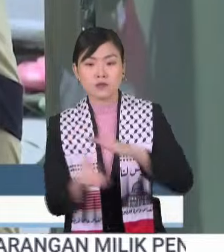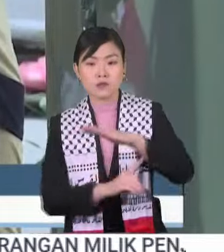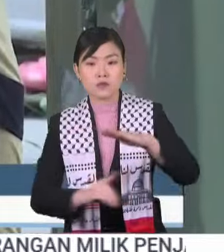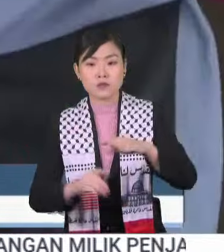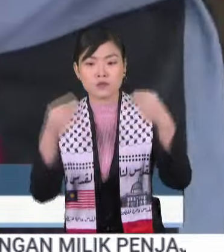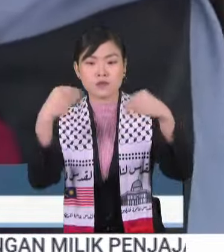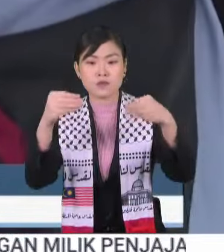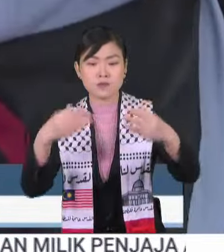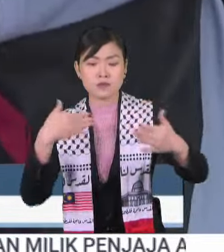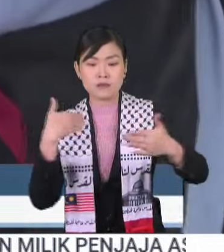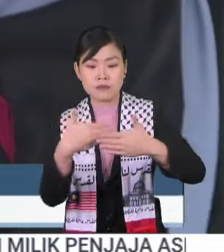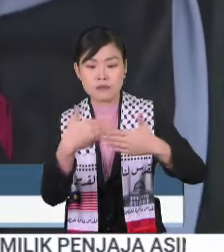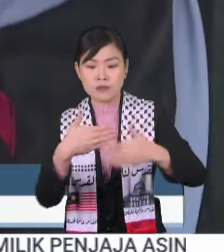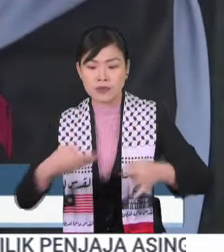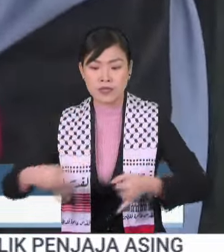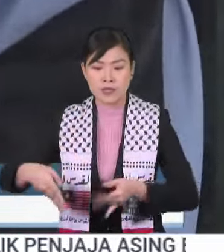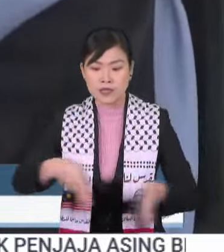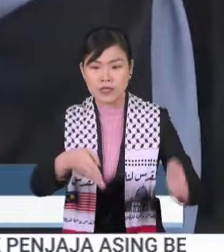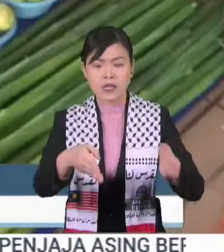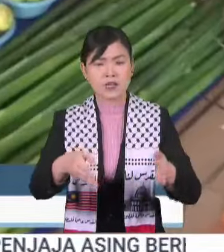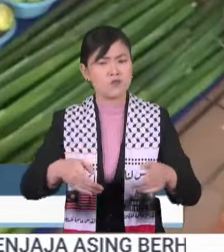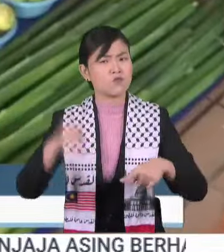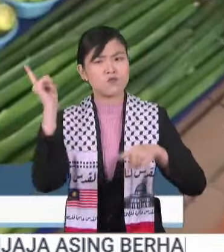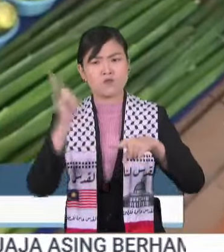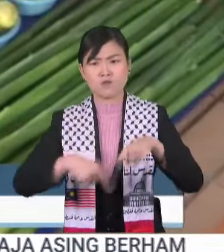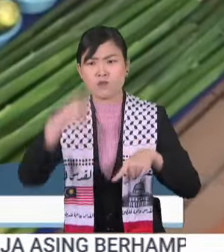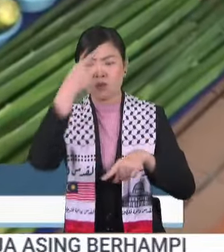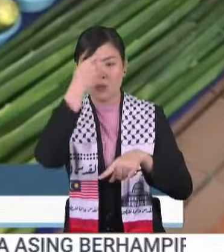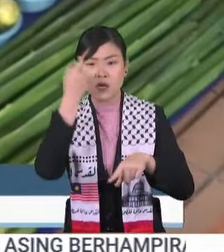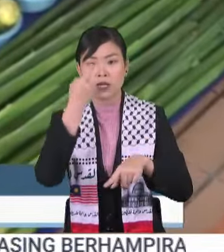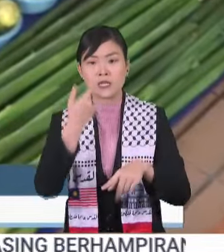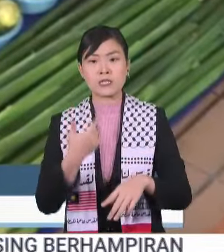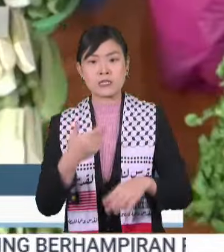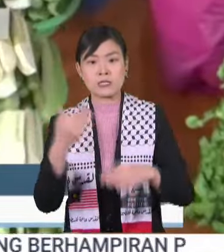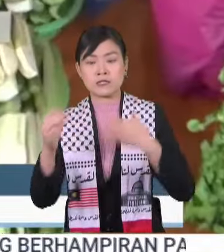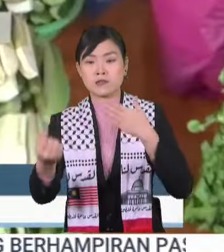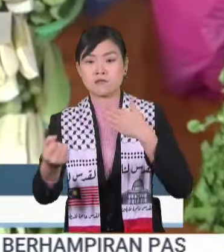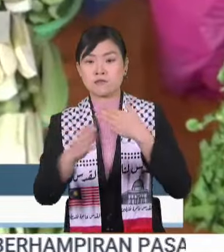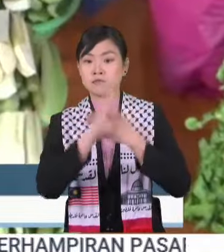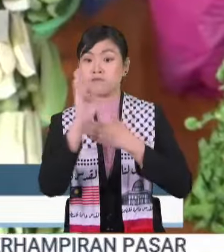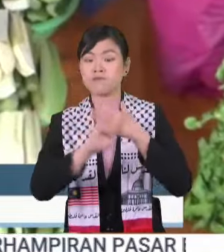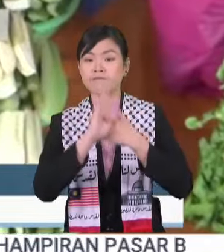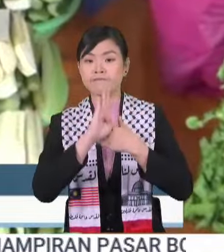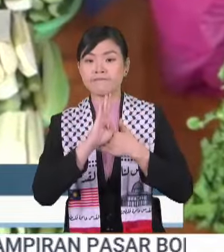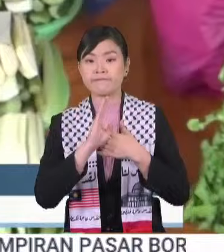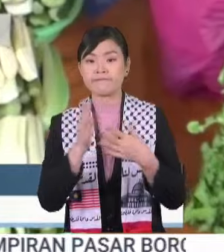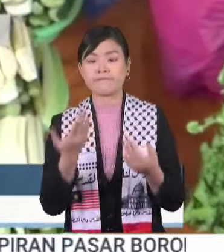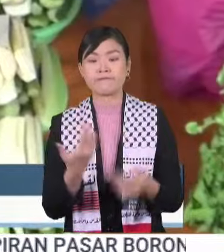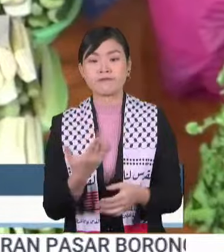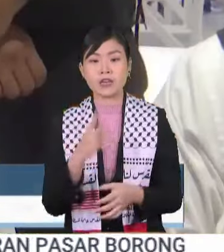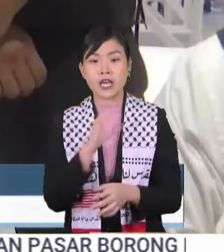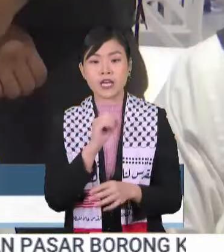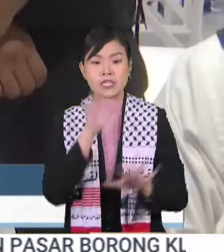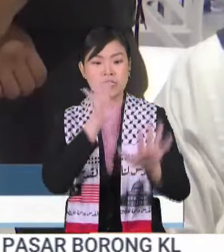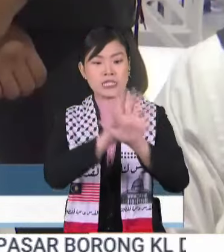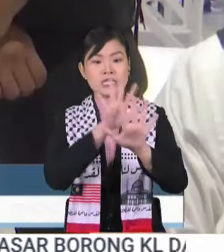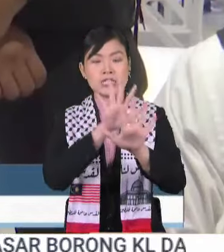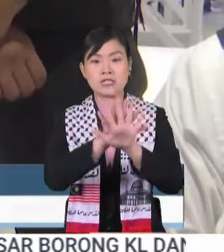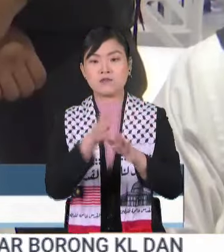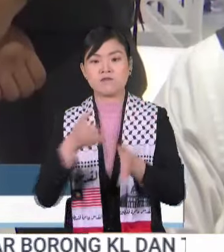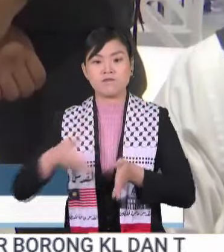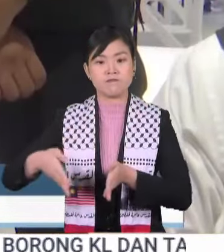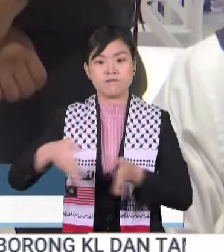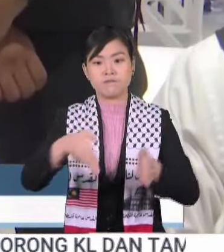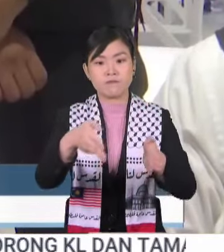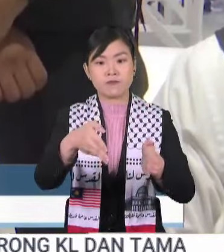tepi jalan memang tidak dibenarkan kerana ia mampu menggugat keselamatan pengguna jalan raya dan menyebabkan kesesakan Jalan Raya